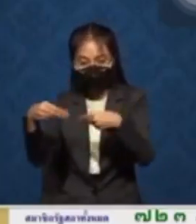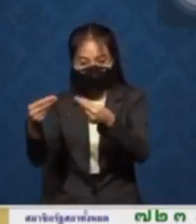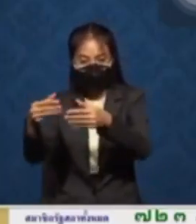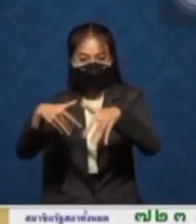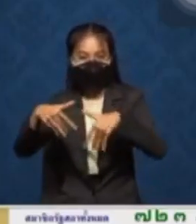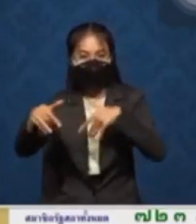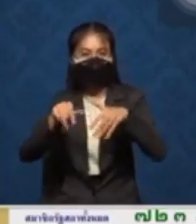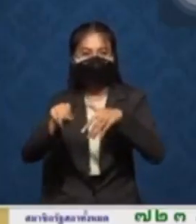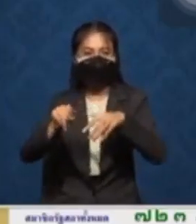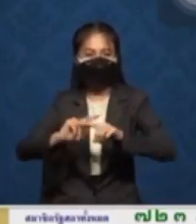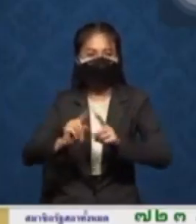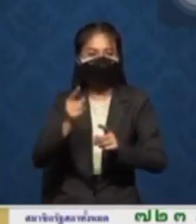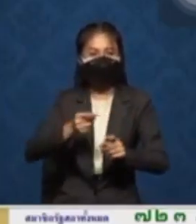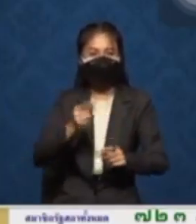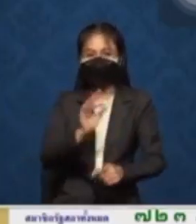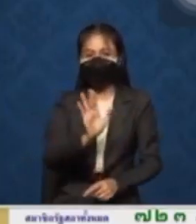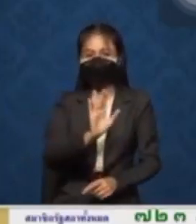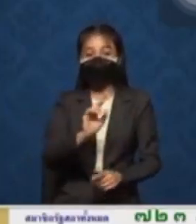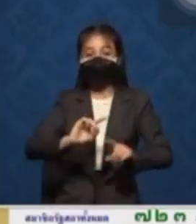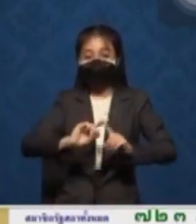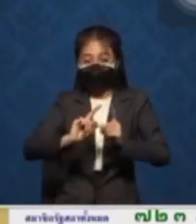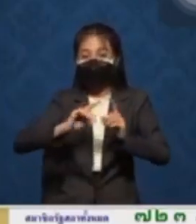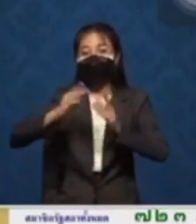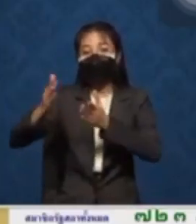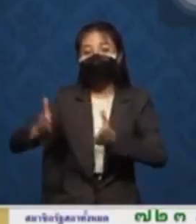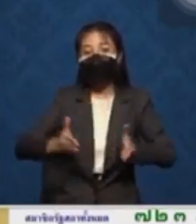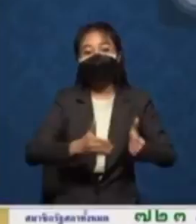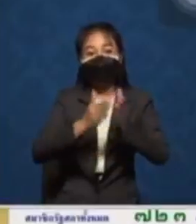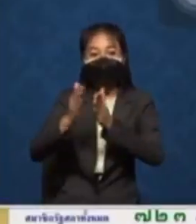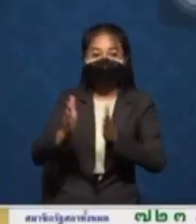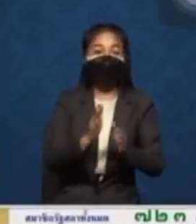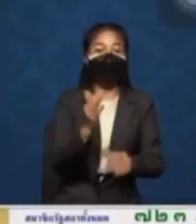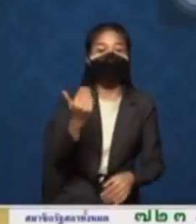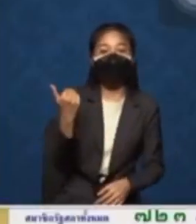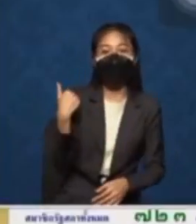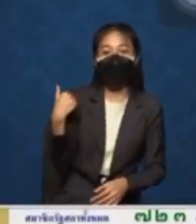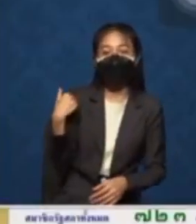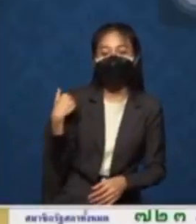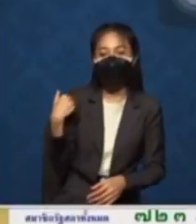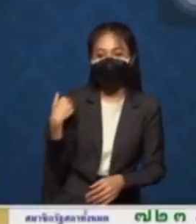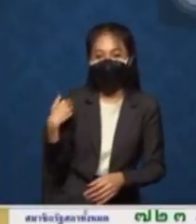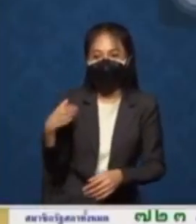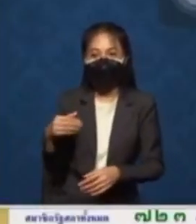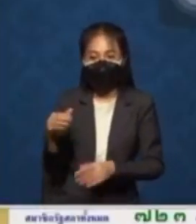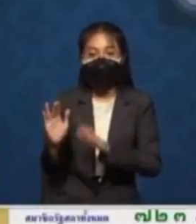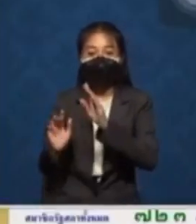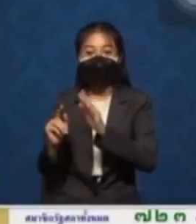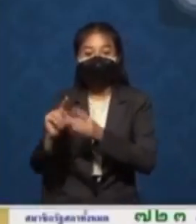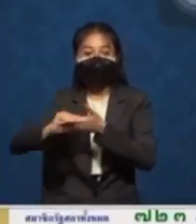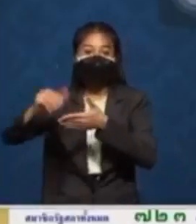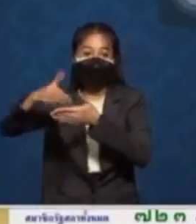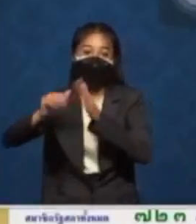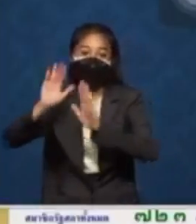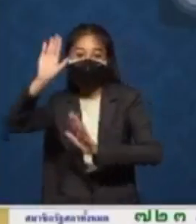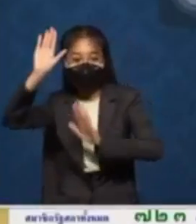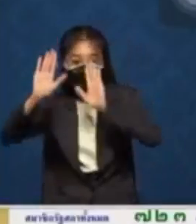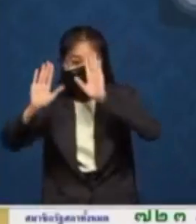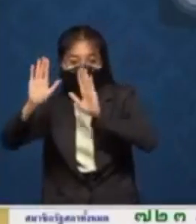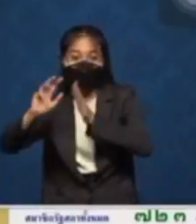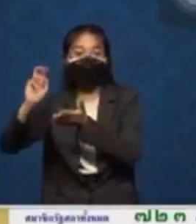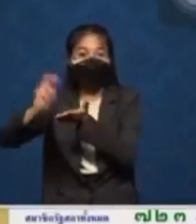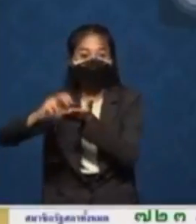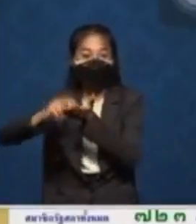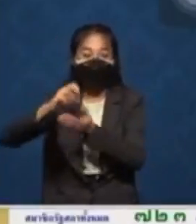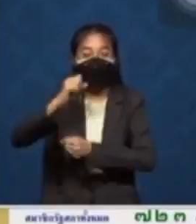ระบวนการจริงอยู่นะครับว่ารัฐธรรมนูญฉบับนี้เนี่ยมีการผ่านการรับรองโดยประชามติเมื่อปี2559 แต่